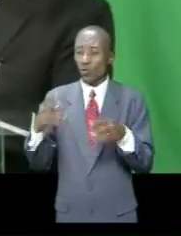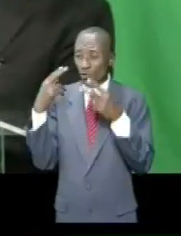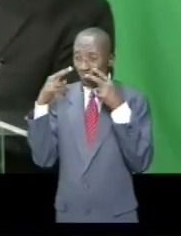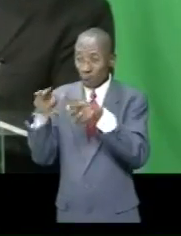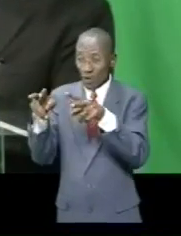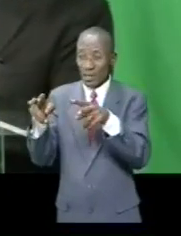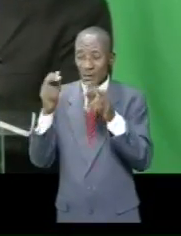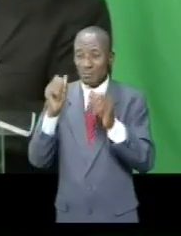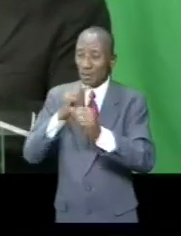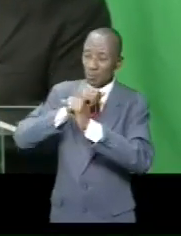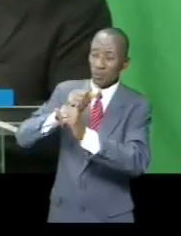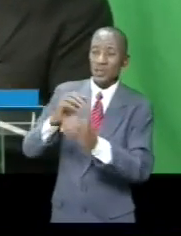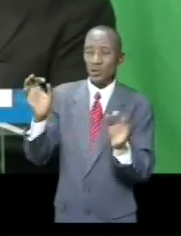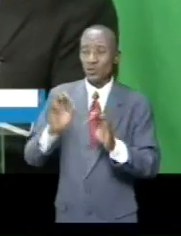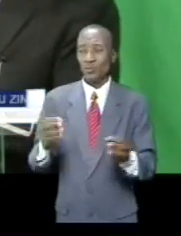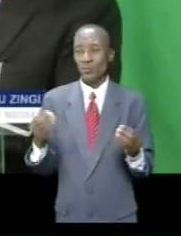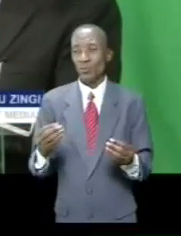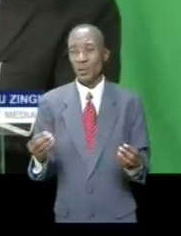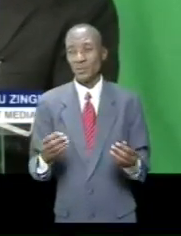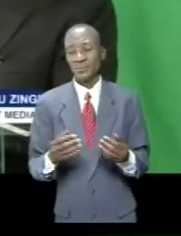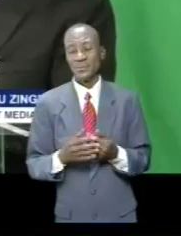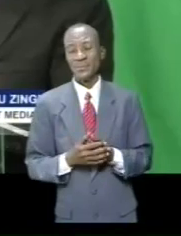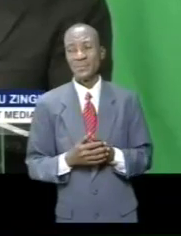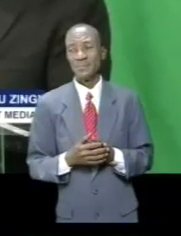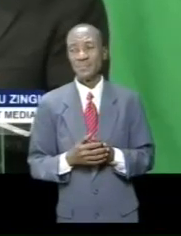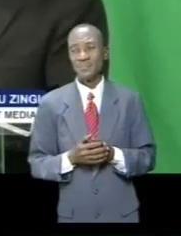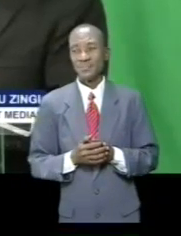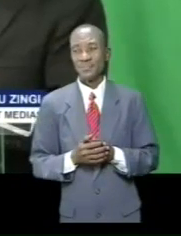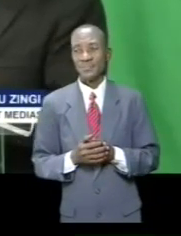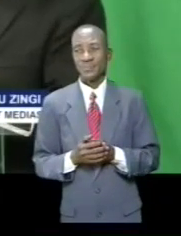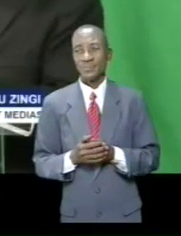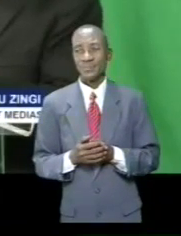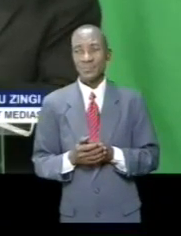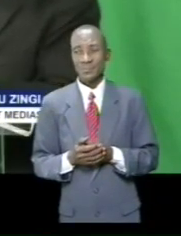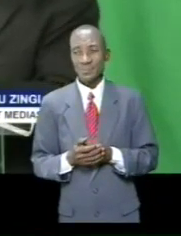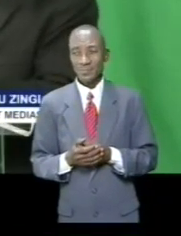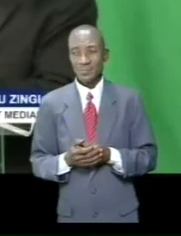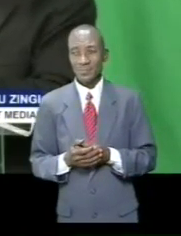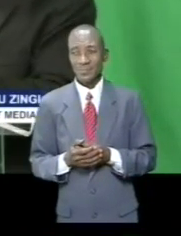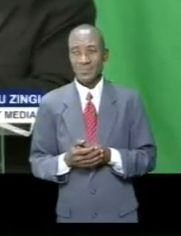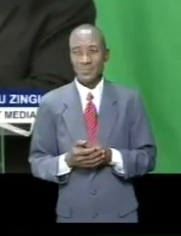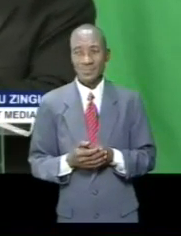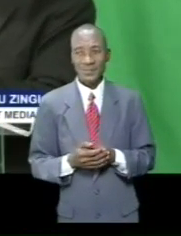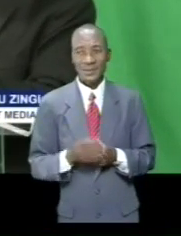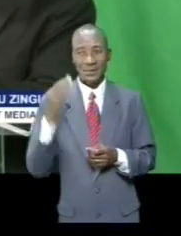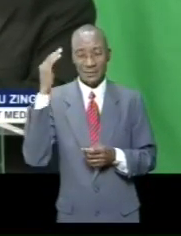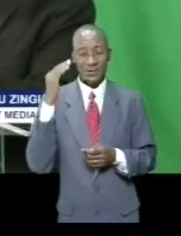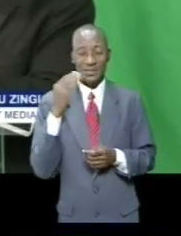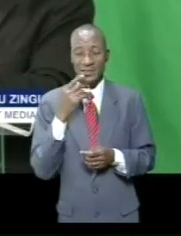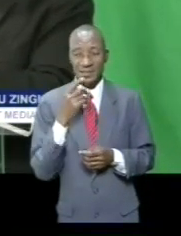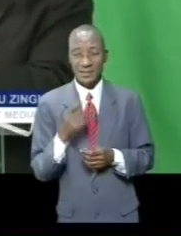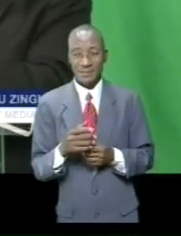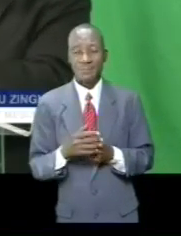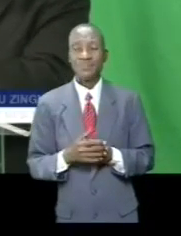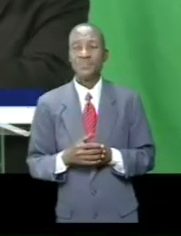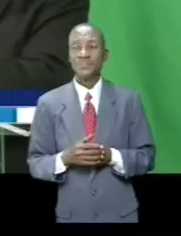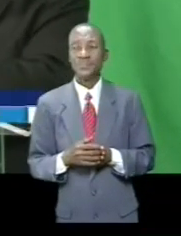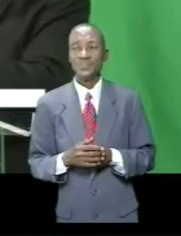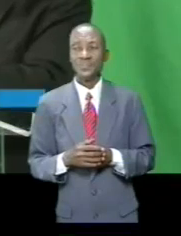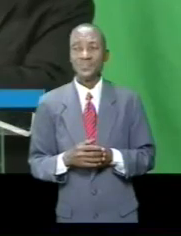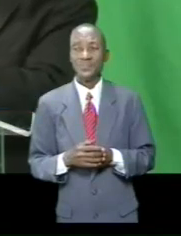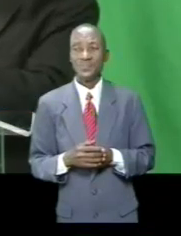ne respectent pas les engagements. En bref, ce ne seront ni les élucubrations des uns, ni